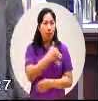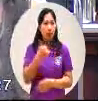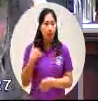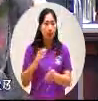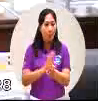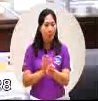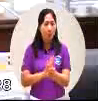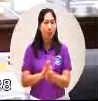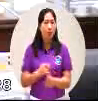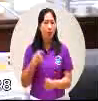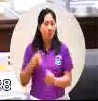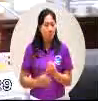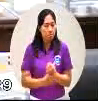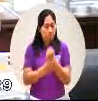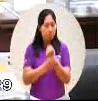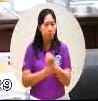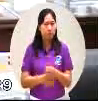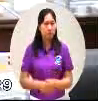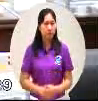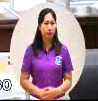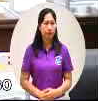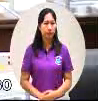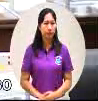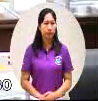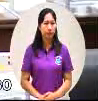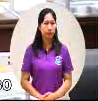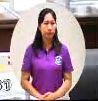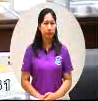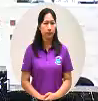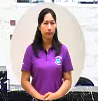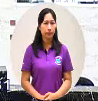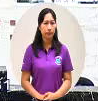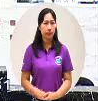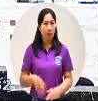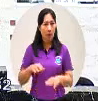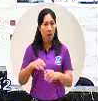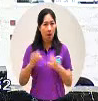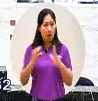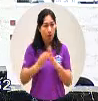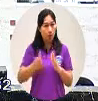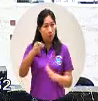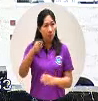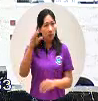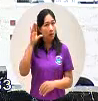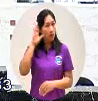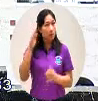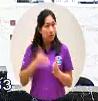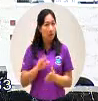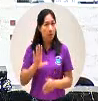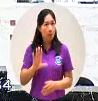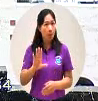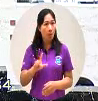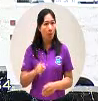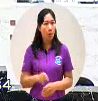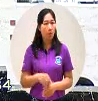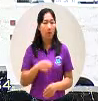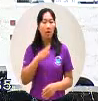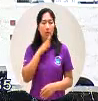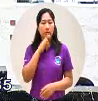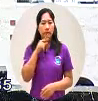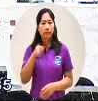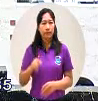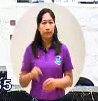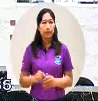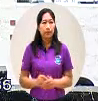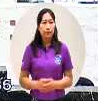谢。 好，请坐。 哎，局长你有听到了吼？ 是，我甲民政局在 做。民政局好好。